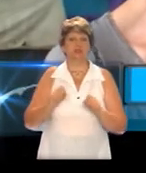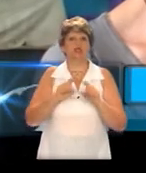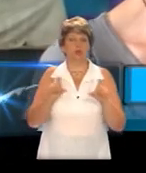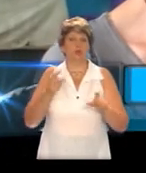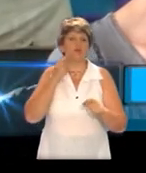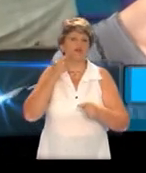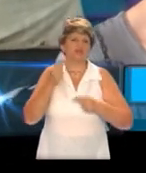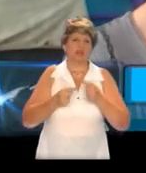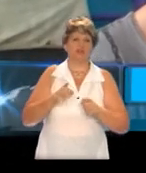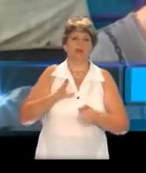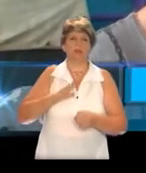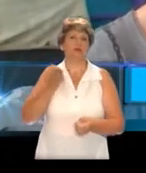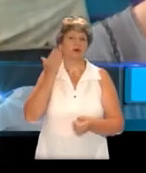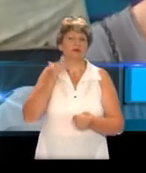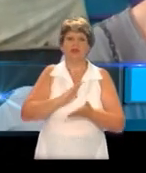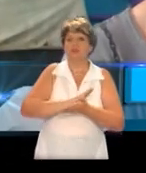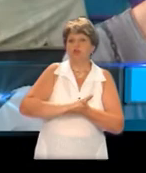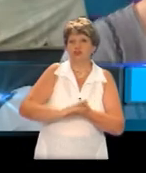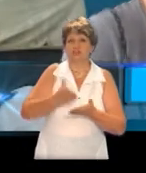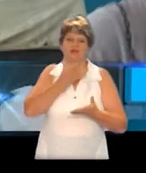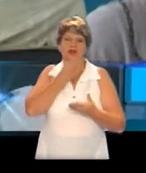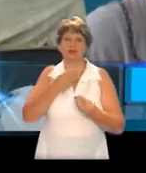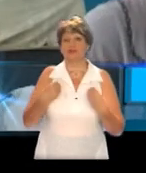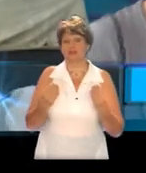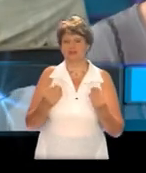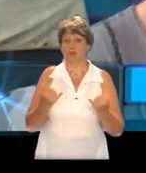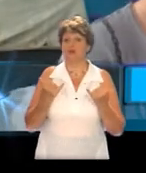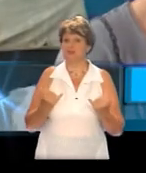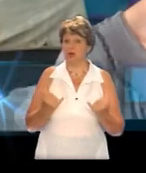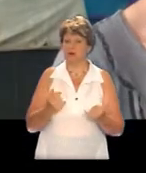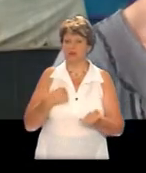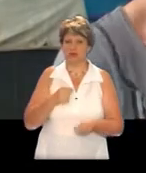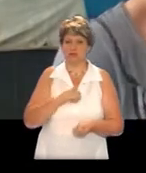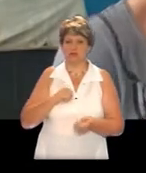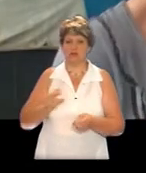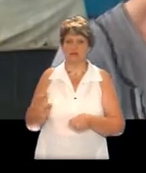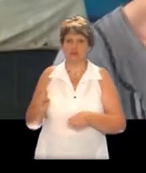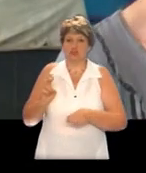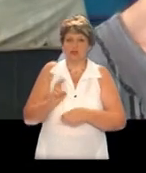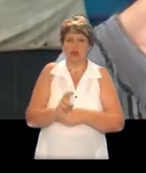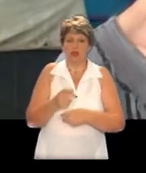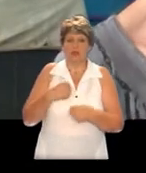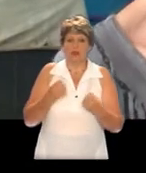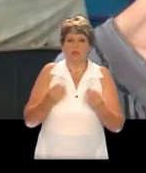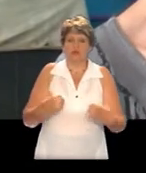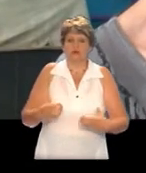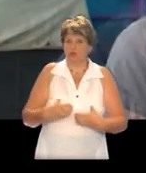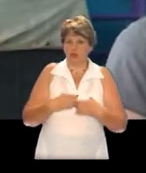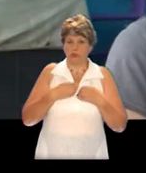тут завжди було чисто, завжди було красиво. А зараз я сама зайшла, я просто